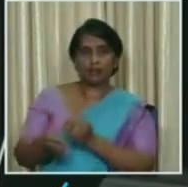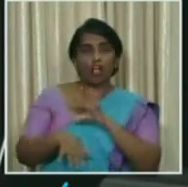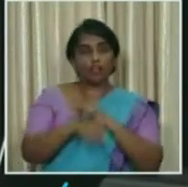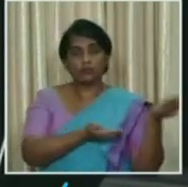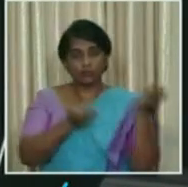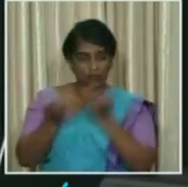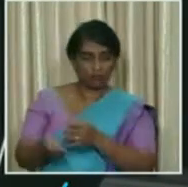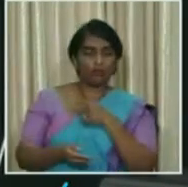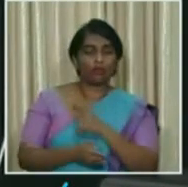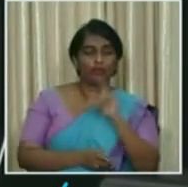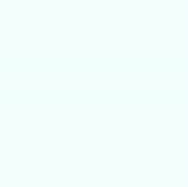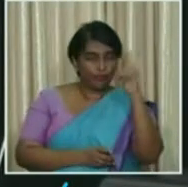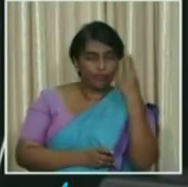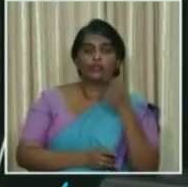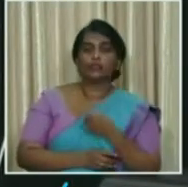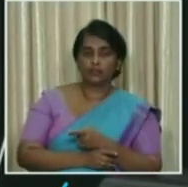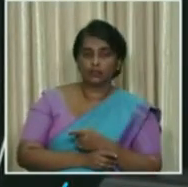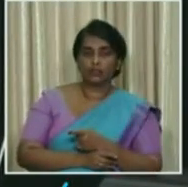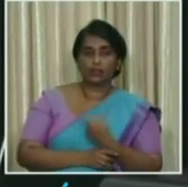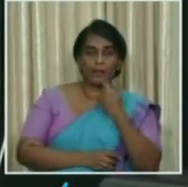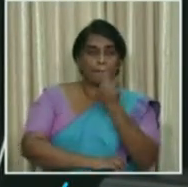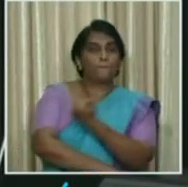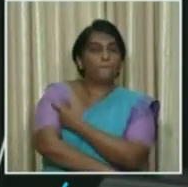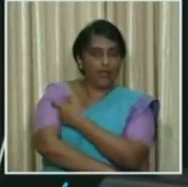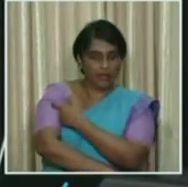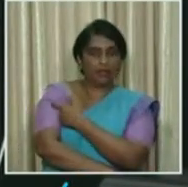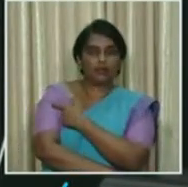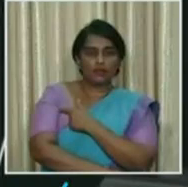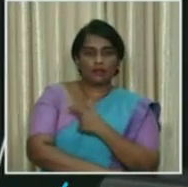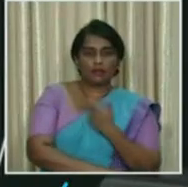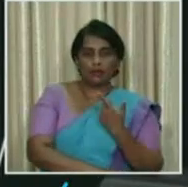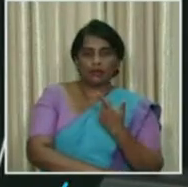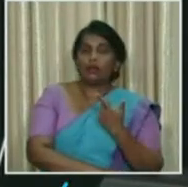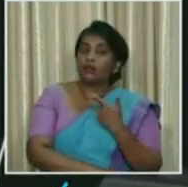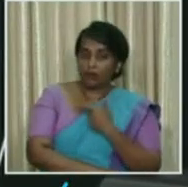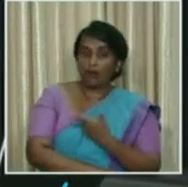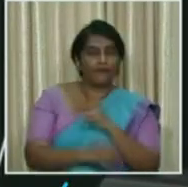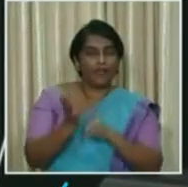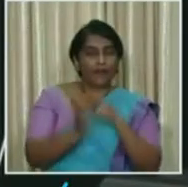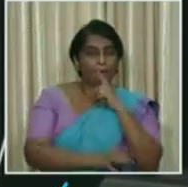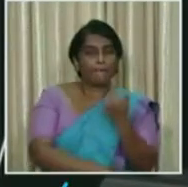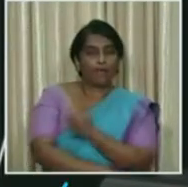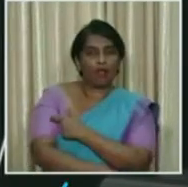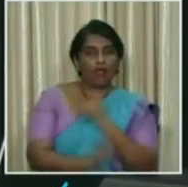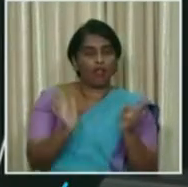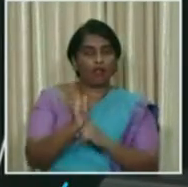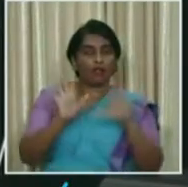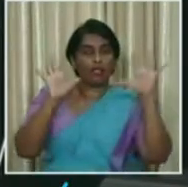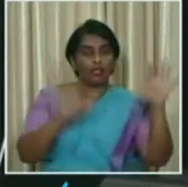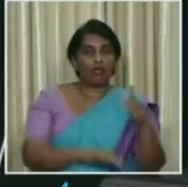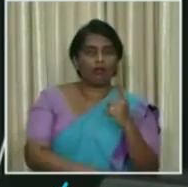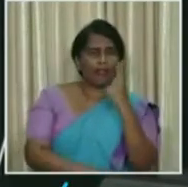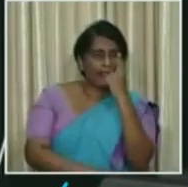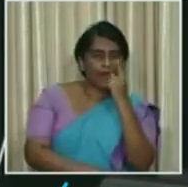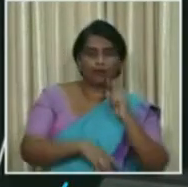ඉස්පිරිතාලෙට ගෙනහපුවාම පළවෙනි දේ තමයි ඇන්ටි වෙනම් එක පාවිච්චි කරන එක. මොකද මැට්නි වෙනම් පාවිච්චි කරේ නැත්නම් ඒ දරුවා මැරෙනවා. ලක්ෂ 10කට එකක් වෙන